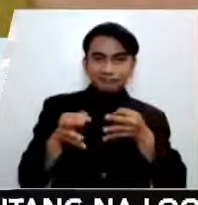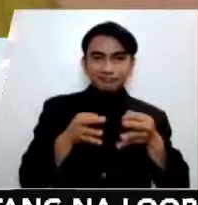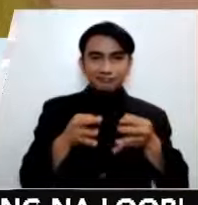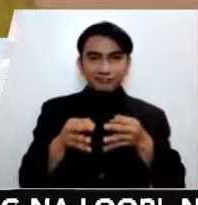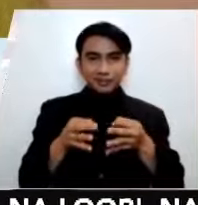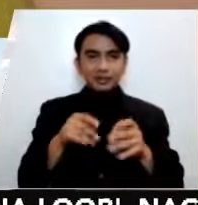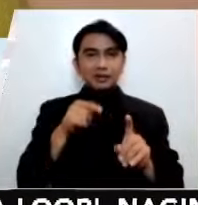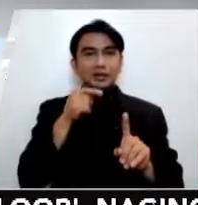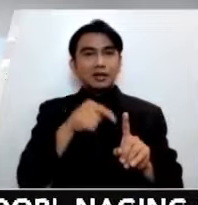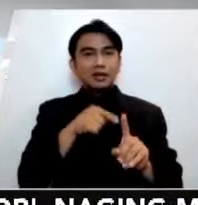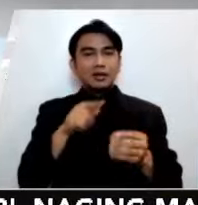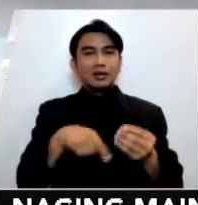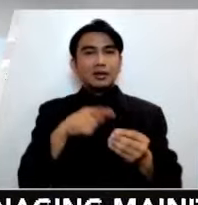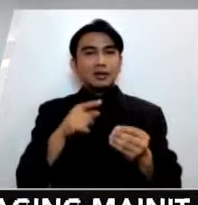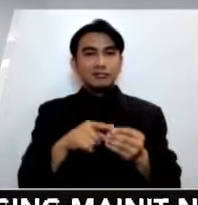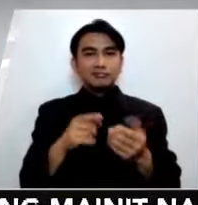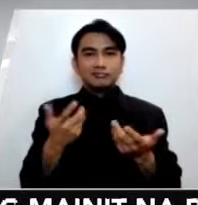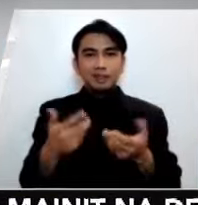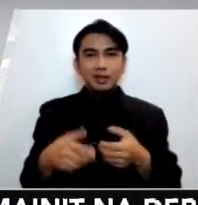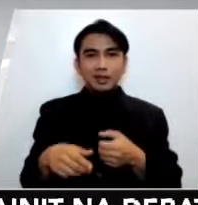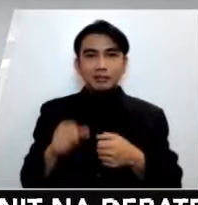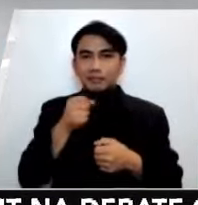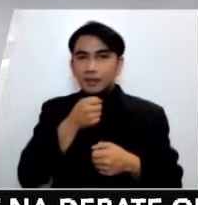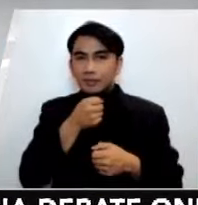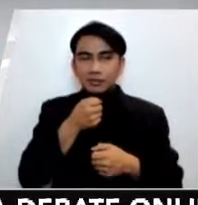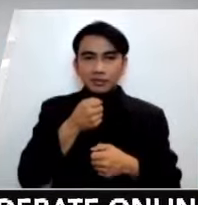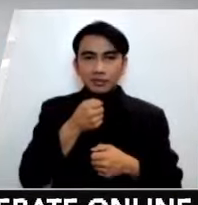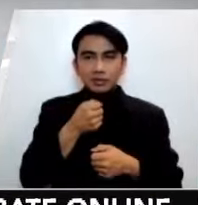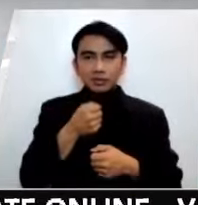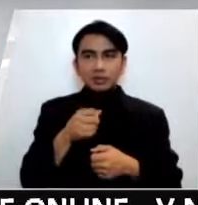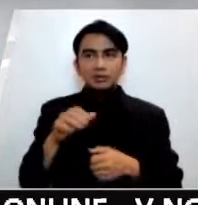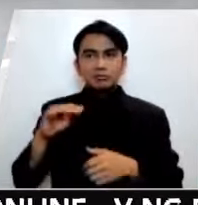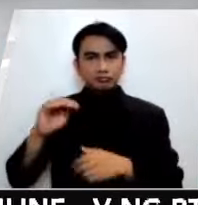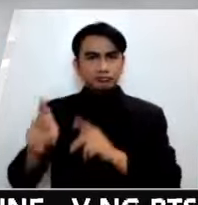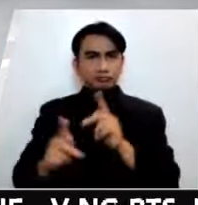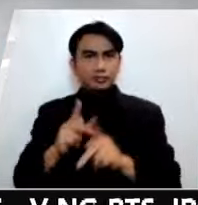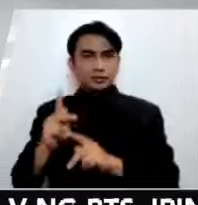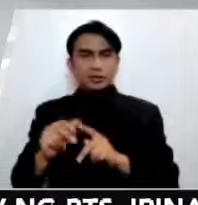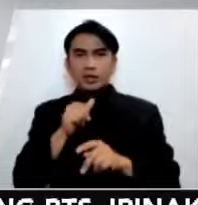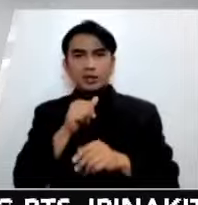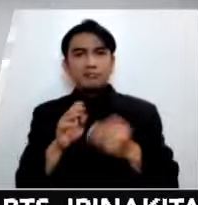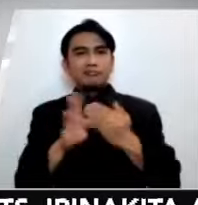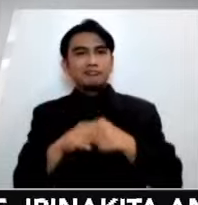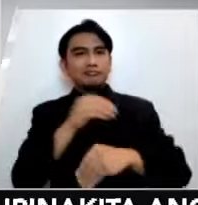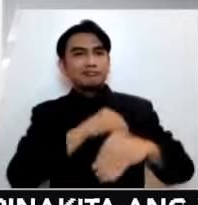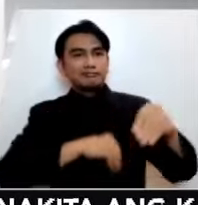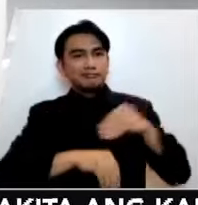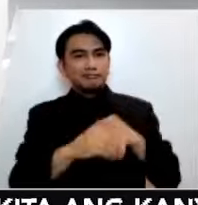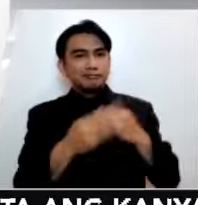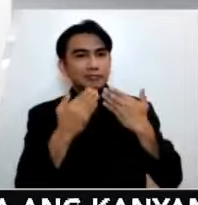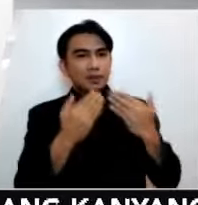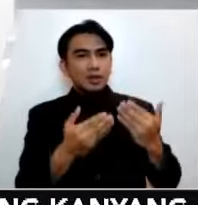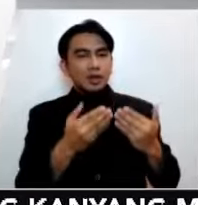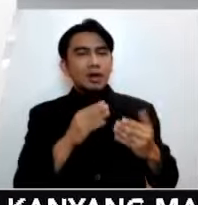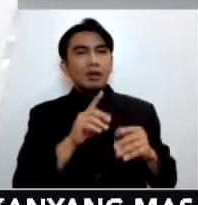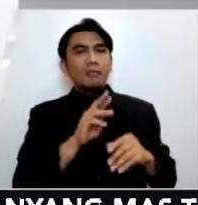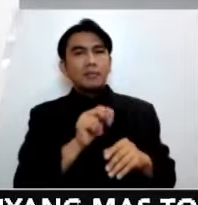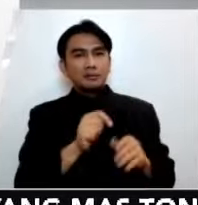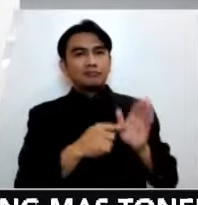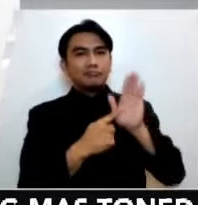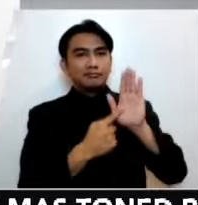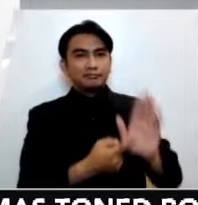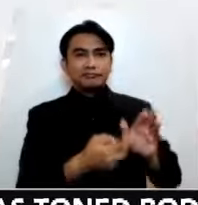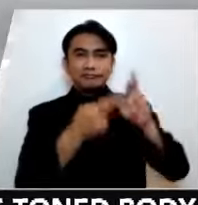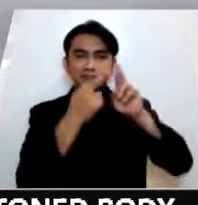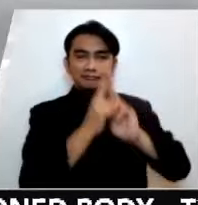kanyang podcast. Para sa ilan, hindi obligasyon ang pag-give back sa magulang kung hindi sa gisag ng respeto at